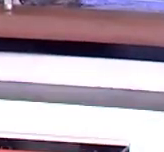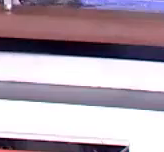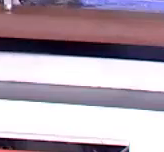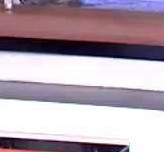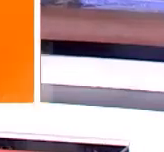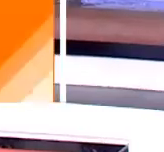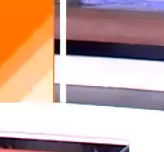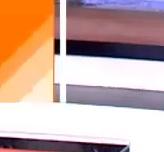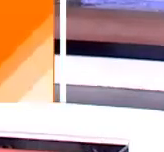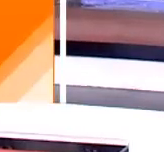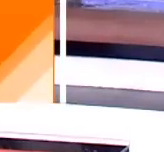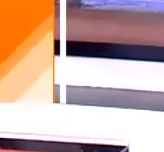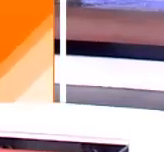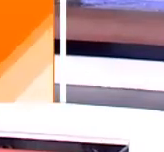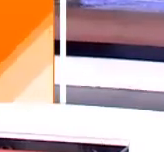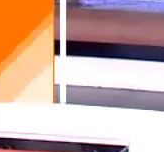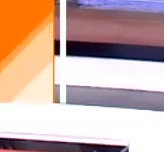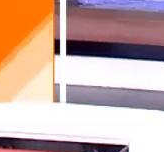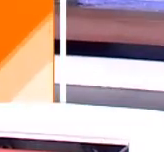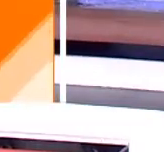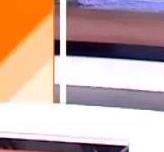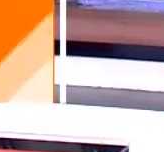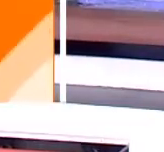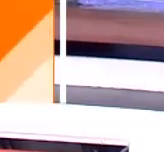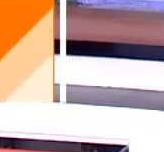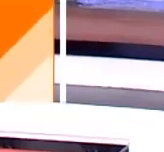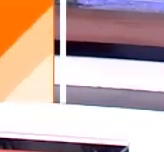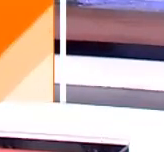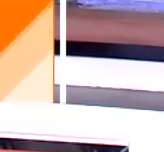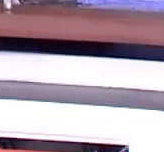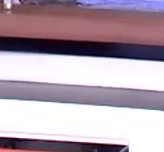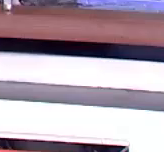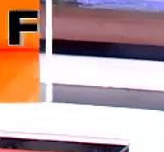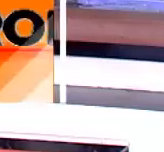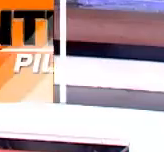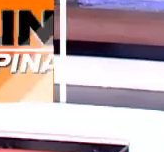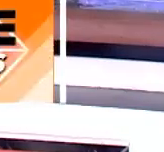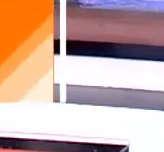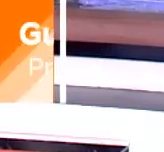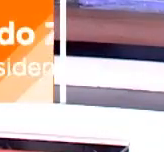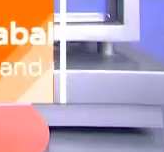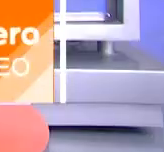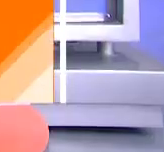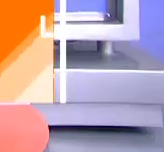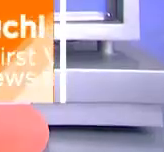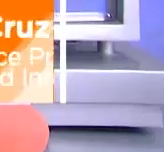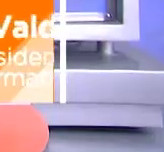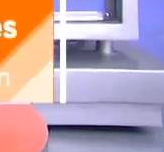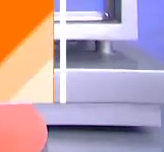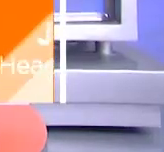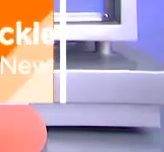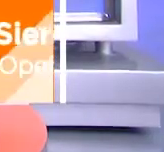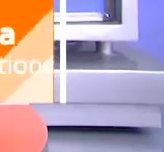mga balita mula sa Frontline ng Pilipinas sa araw na ito. Mga balita at impormasyong para sa mga may alam at may pakialam. Kami ang inyong mga kasangga sa